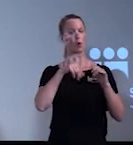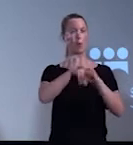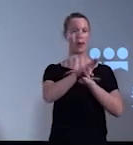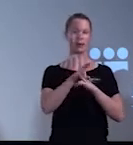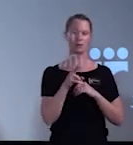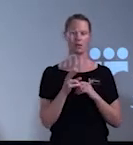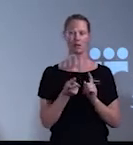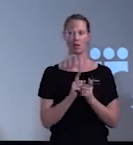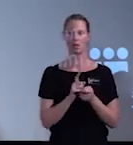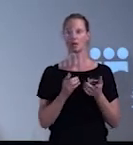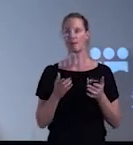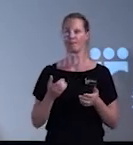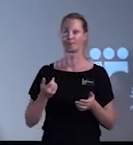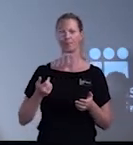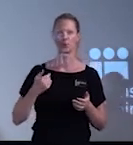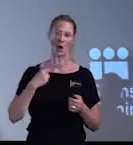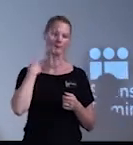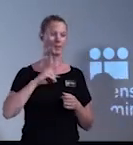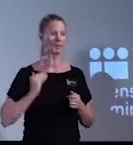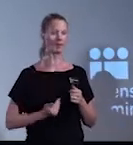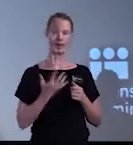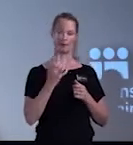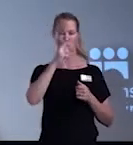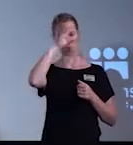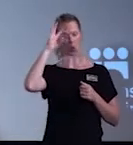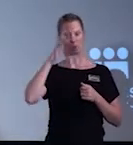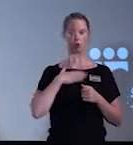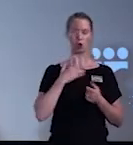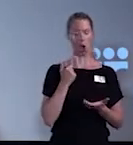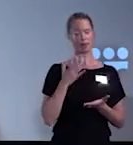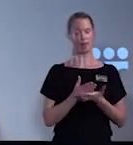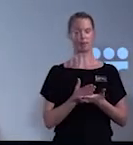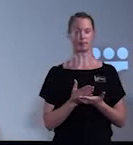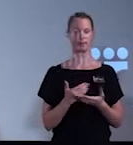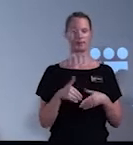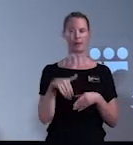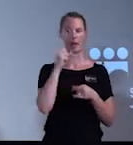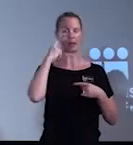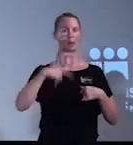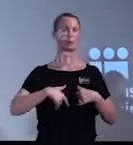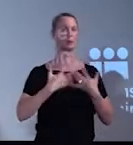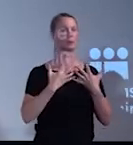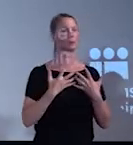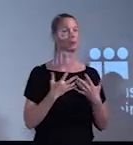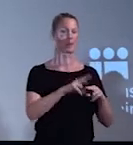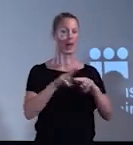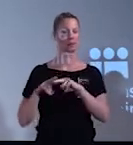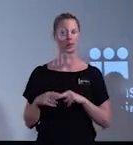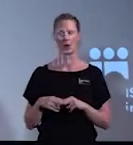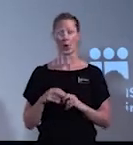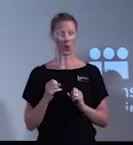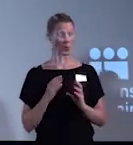kanske vit kvinna i 50-årsåldern och då tycker att man har rätt till alla kulturplatser och poster.